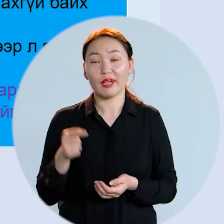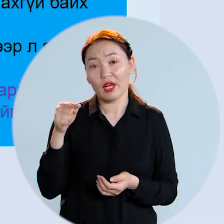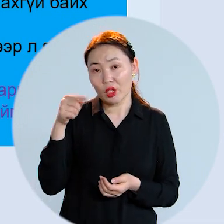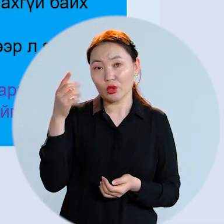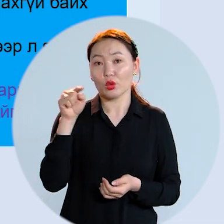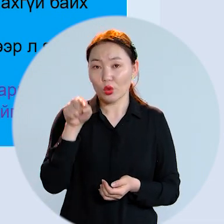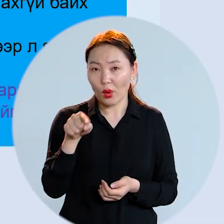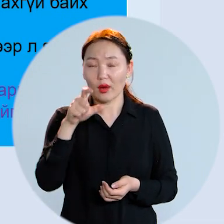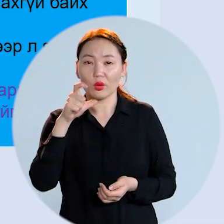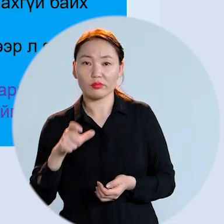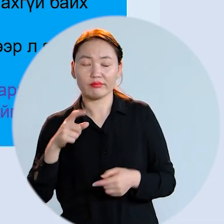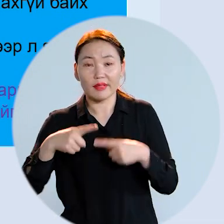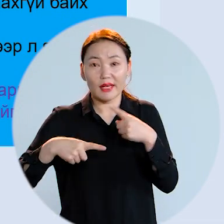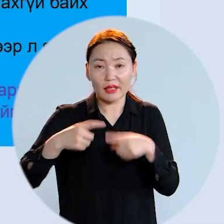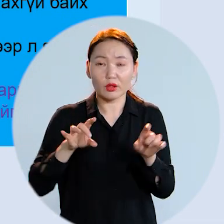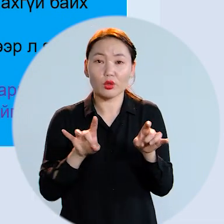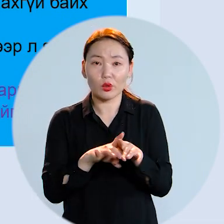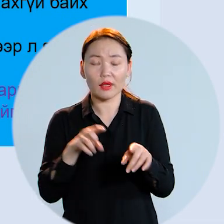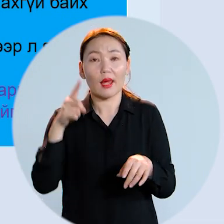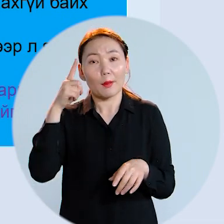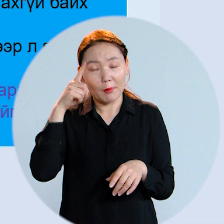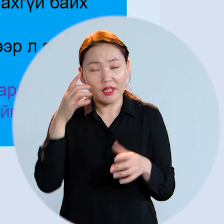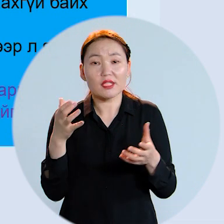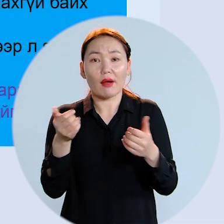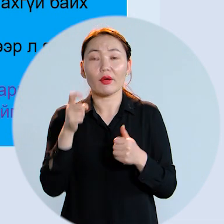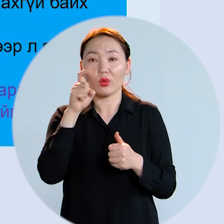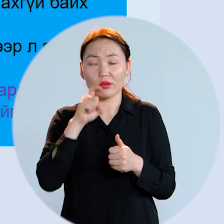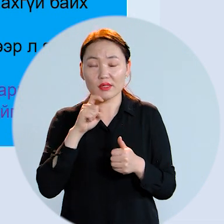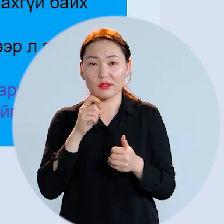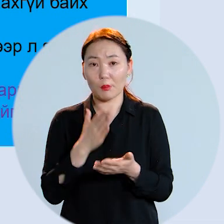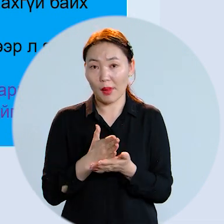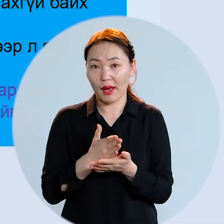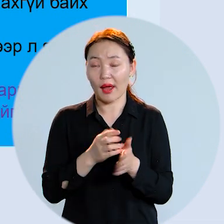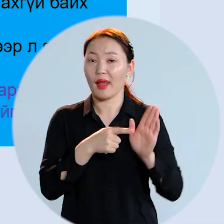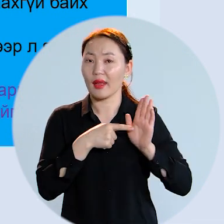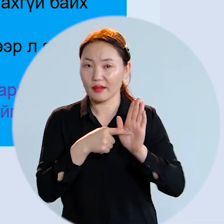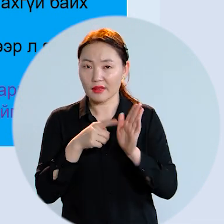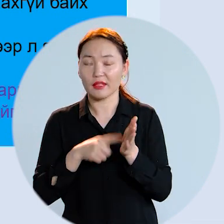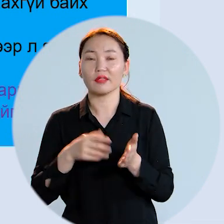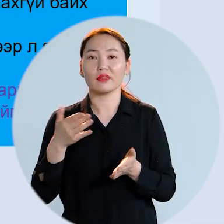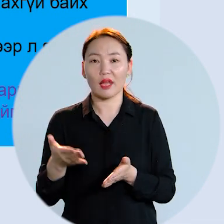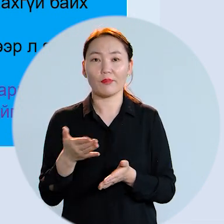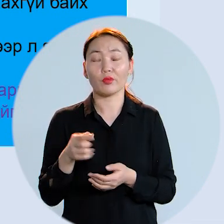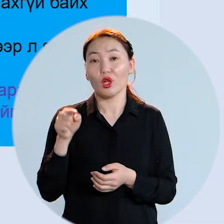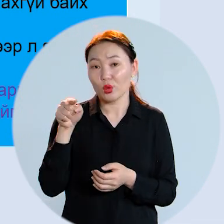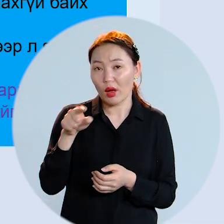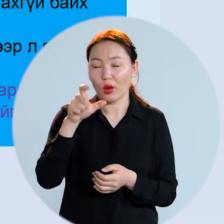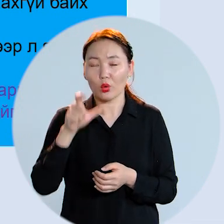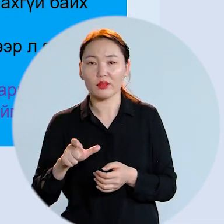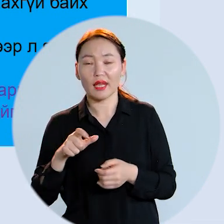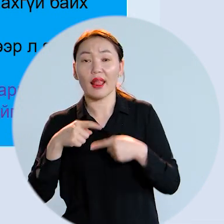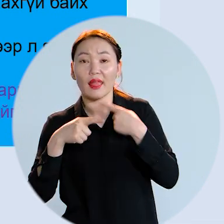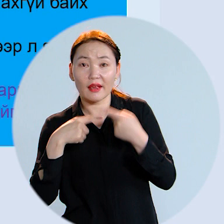талаар илүү их зүйлийг мэдэж авахыг хүсэлтэй байгаагаа тэр хүндээ бас илэрхийлэх хэрэгтэй. Тэр хүнтэй ярилцах, үзэл бодлоо хуваалцах цаг